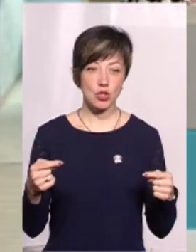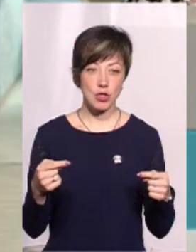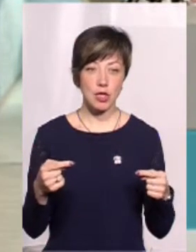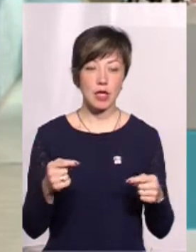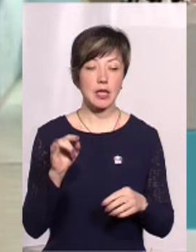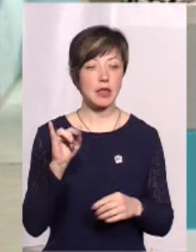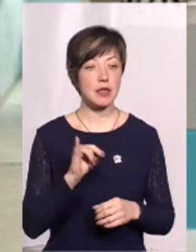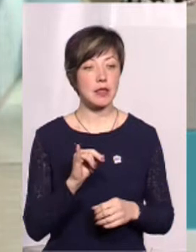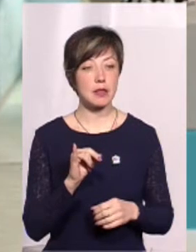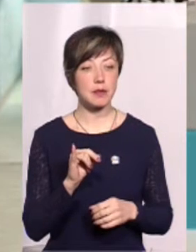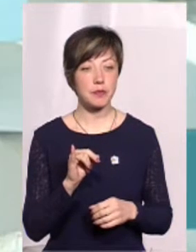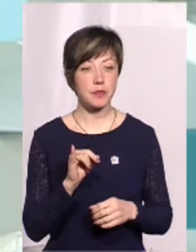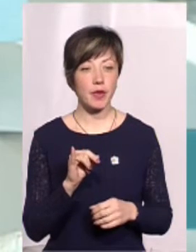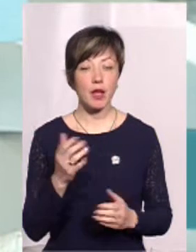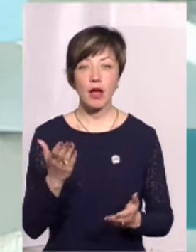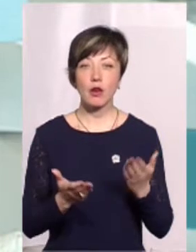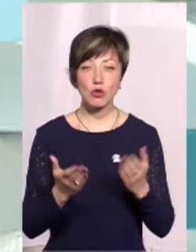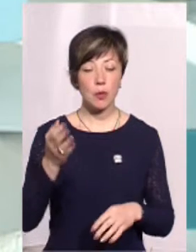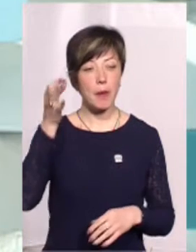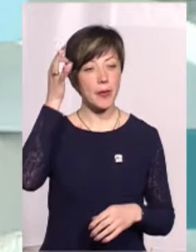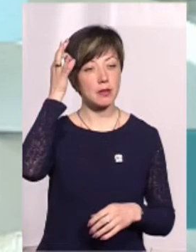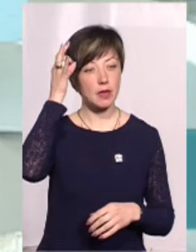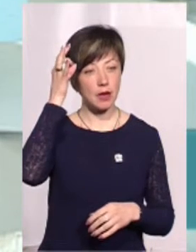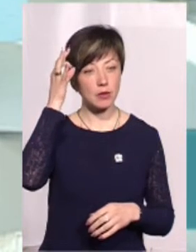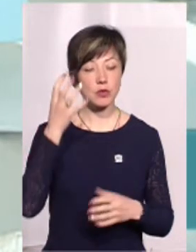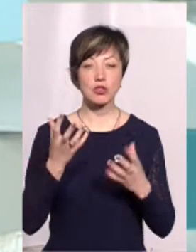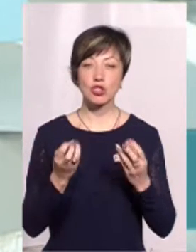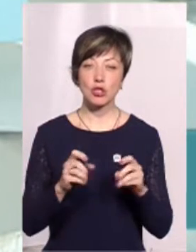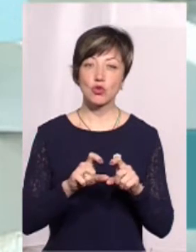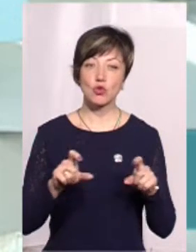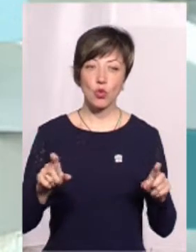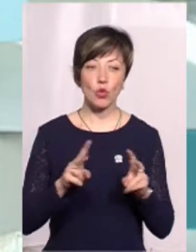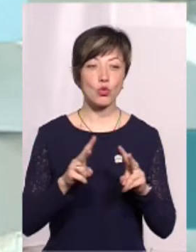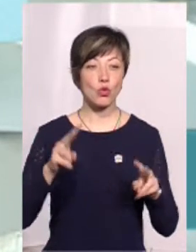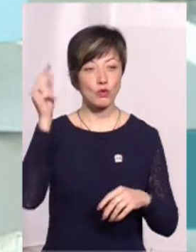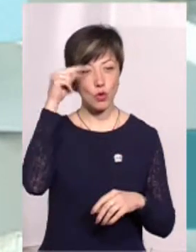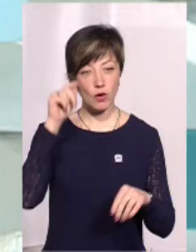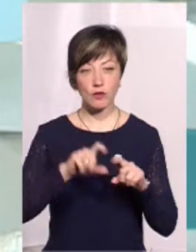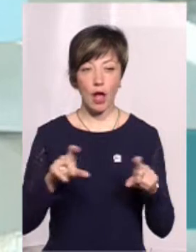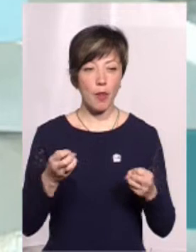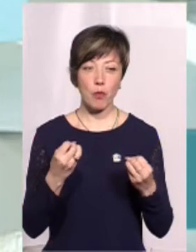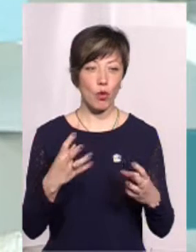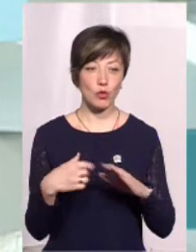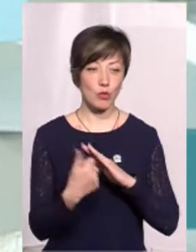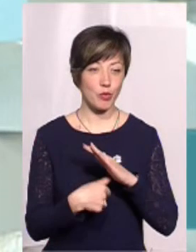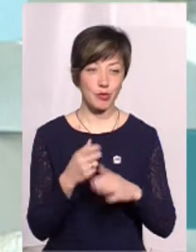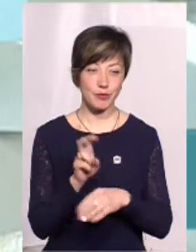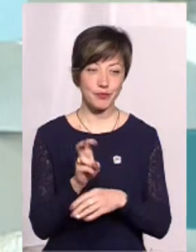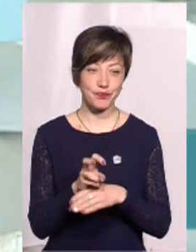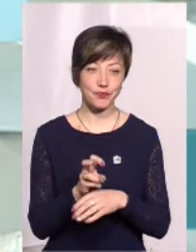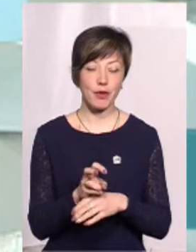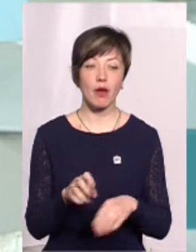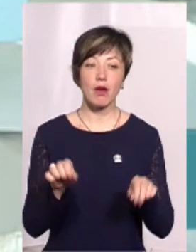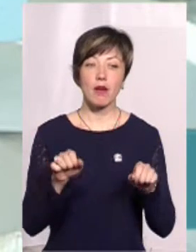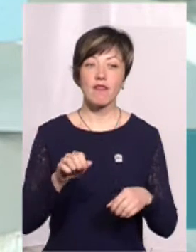тимчасово окуповані території. І якщо ми пам'ятаємо ще зі школи, хто в школі вчився, а не ходив просто, то